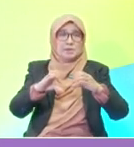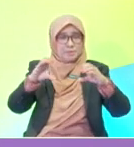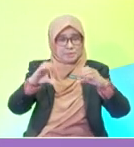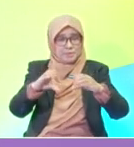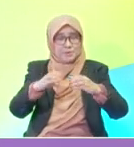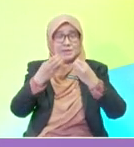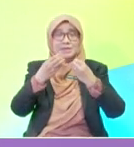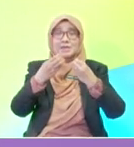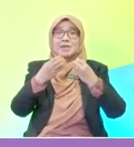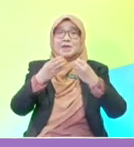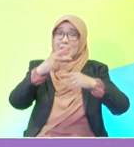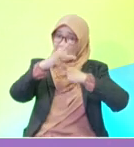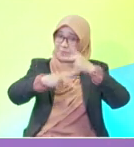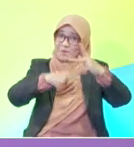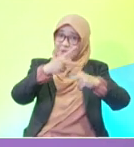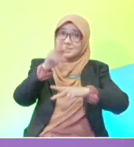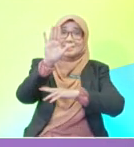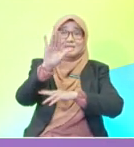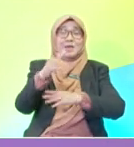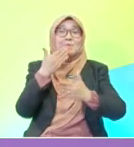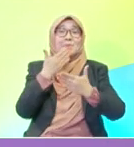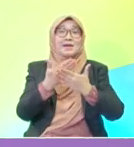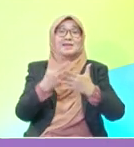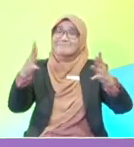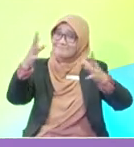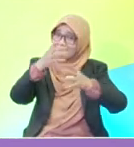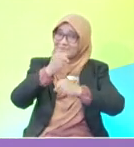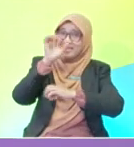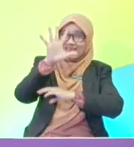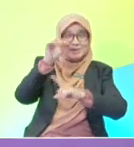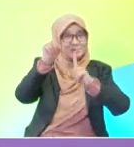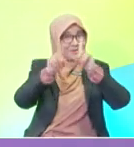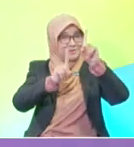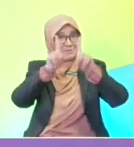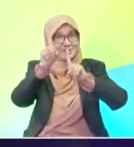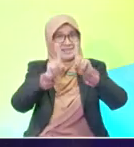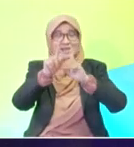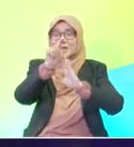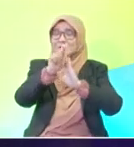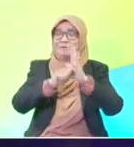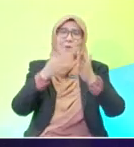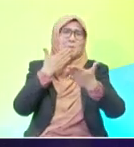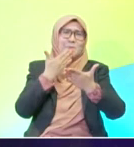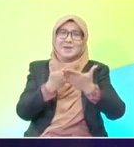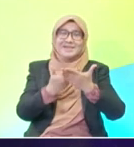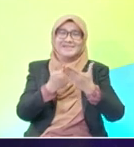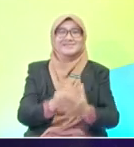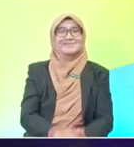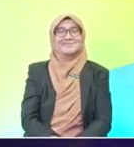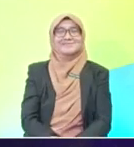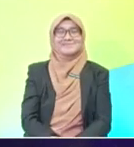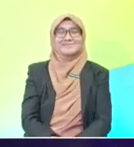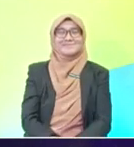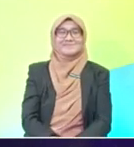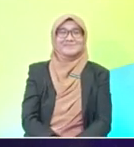bagi bintang 5. 5 bintang. Yeay! Terbaiklah Abang Fizi. Cikgu, kalau ada kawan-kawan kita, cikgu, yang